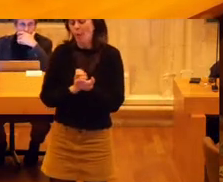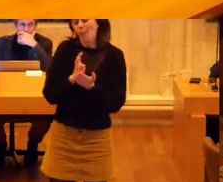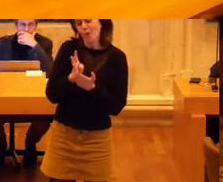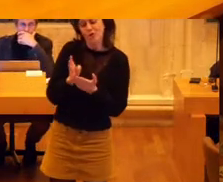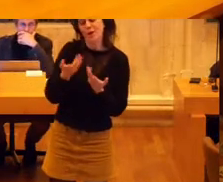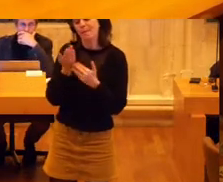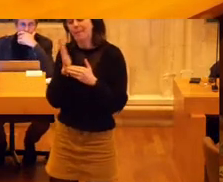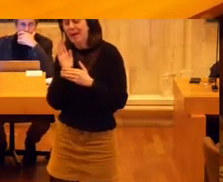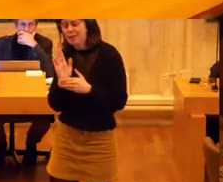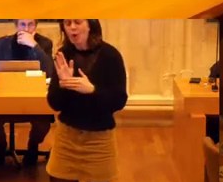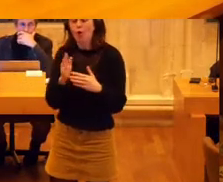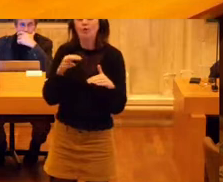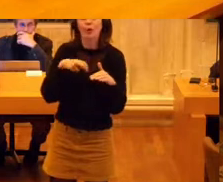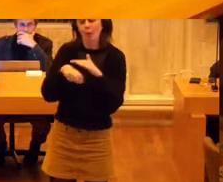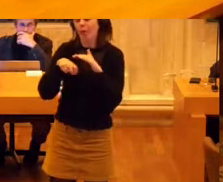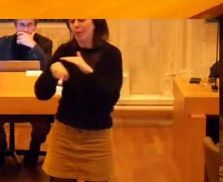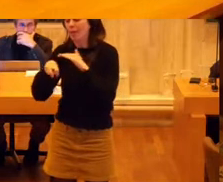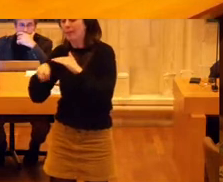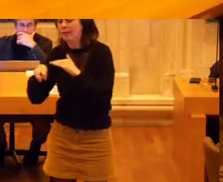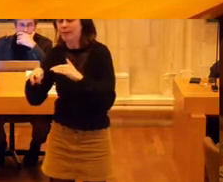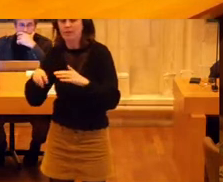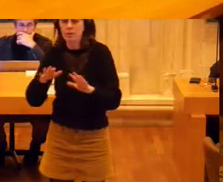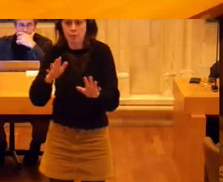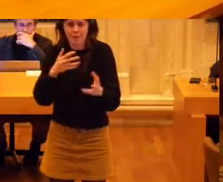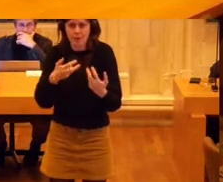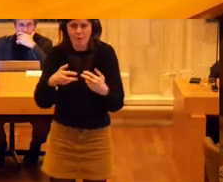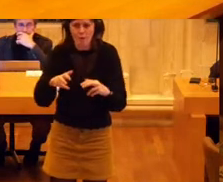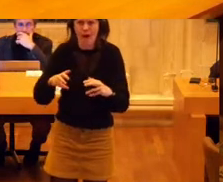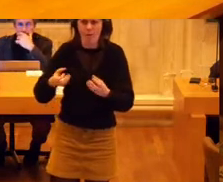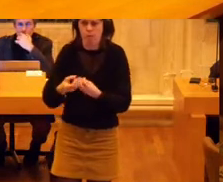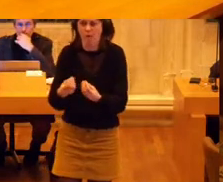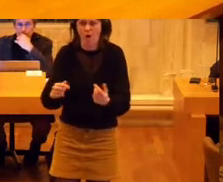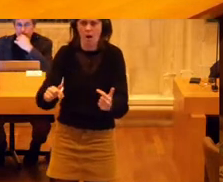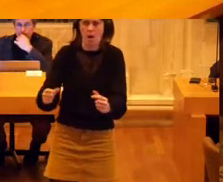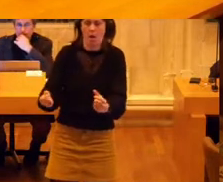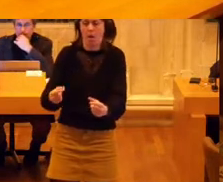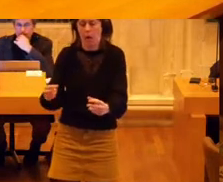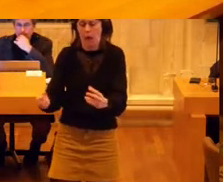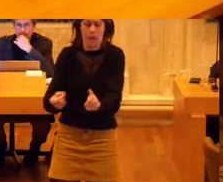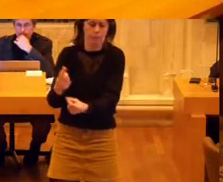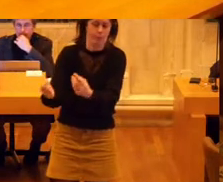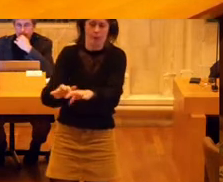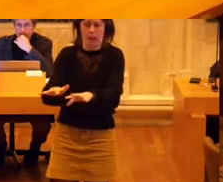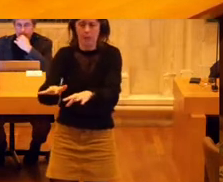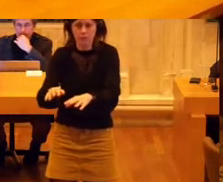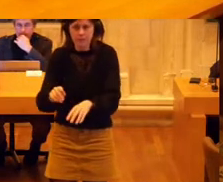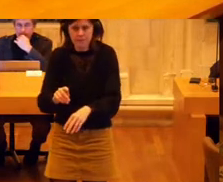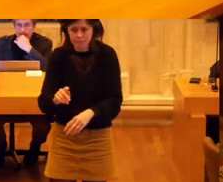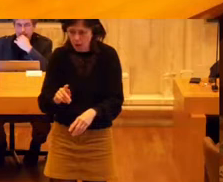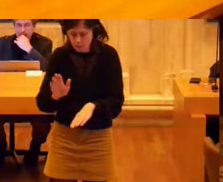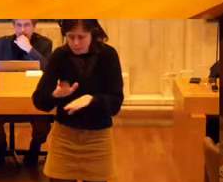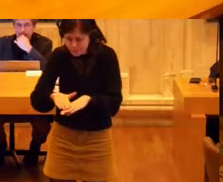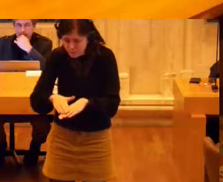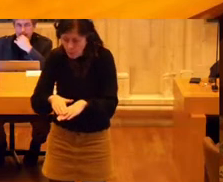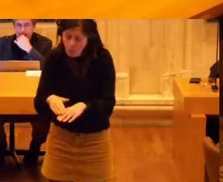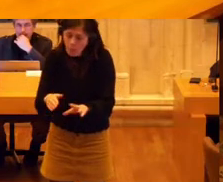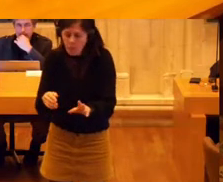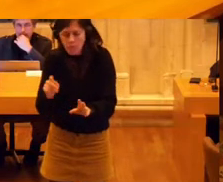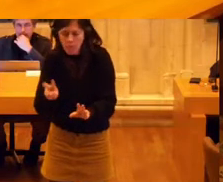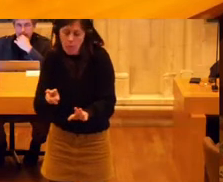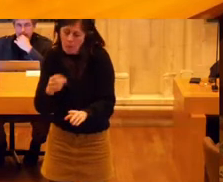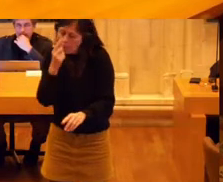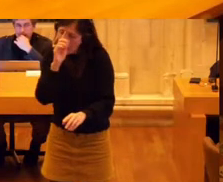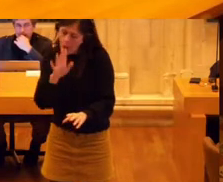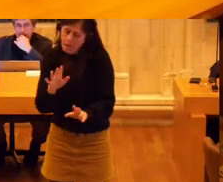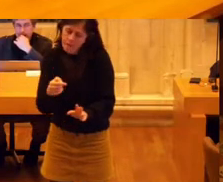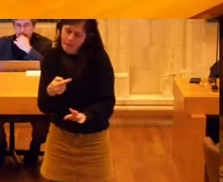Je n'ai pas envie de mettre le bazar dans la copropriété, mais finalement, les avis relativement négatifs étaient peut-être minoritaires. Alors, c'était peut-être parce